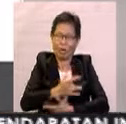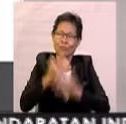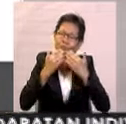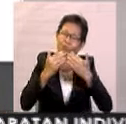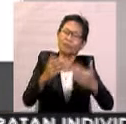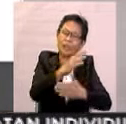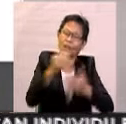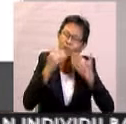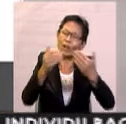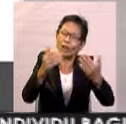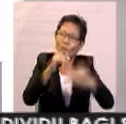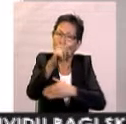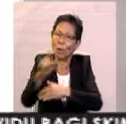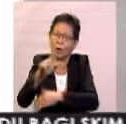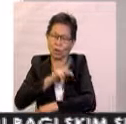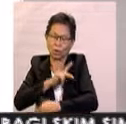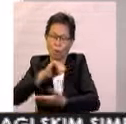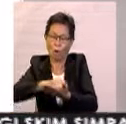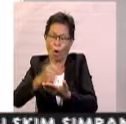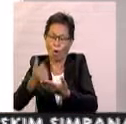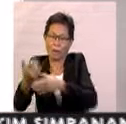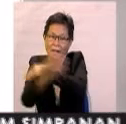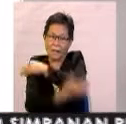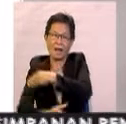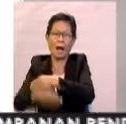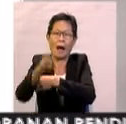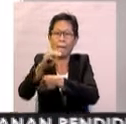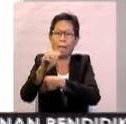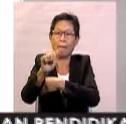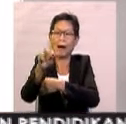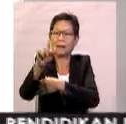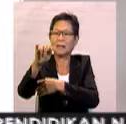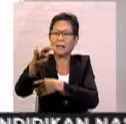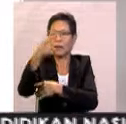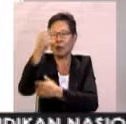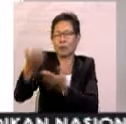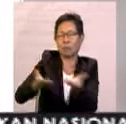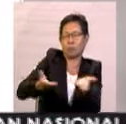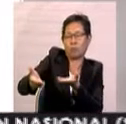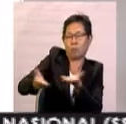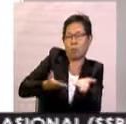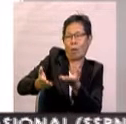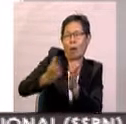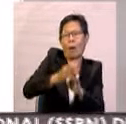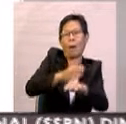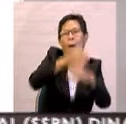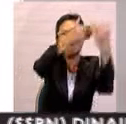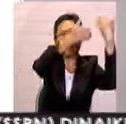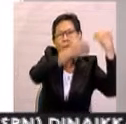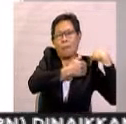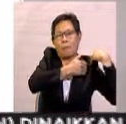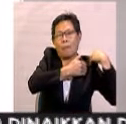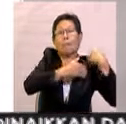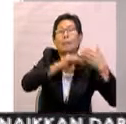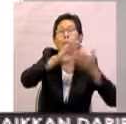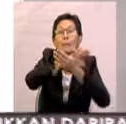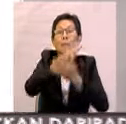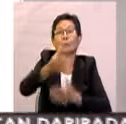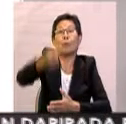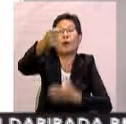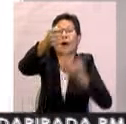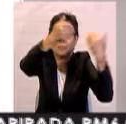terima kasih kepada bekas Ketua Audit Negara Tan Sri Dr. Madinah Mohamad atas khidmat bakti beliau sepanjang memegang jawatan tersebut.